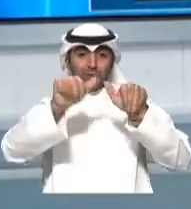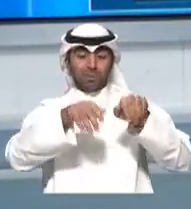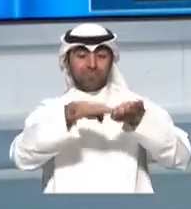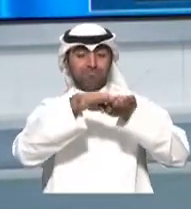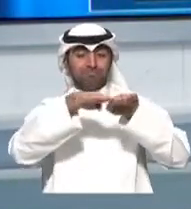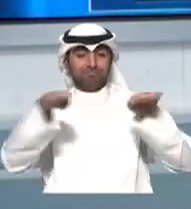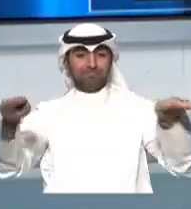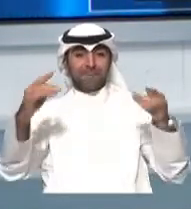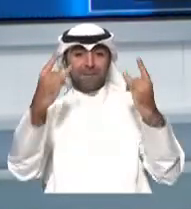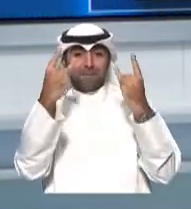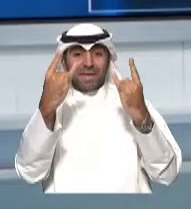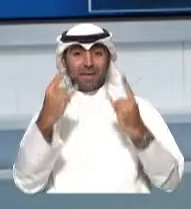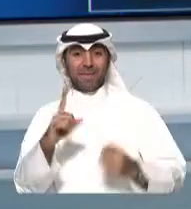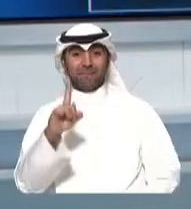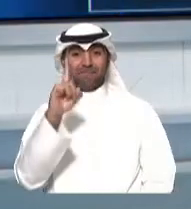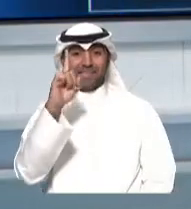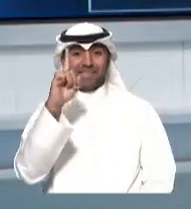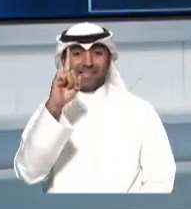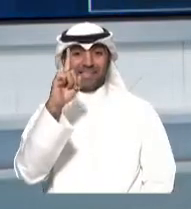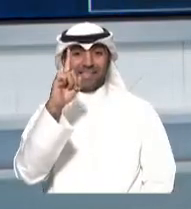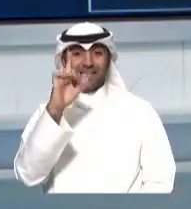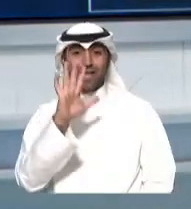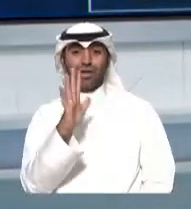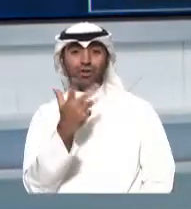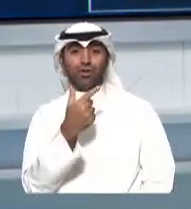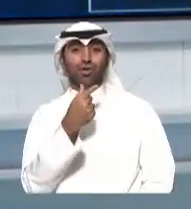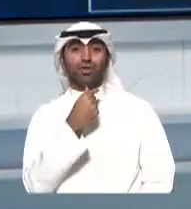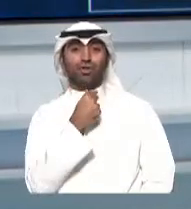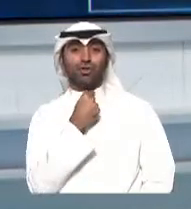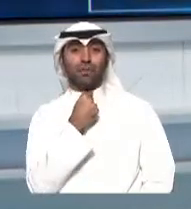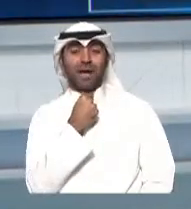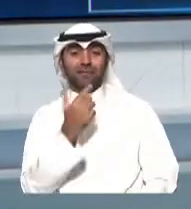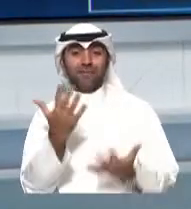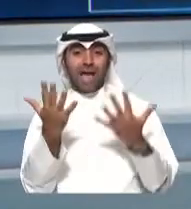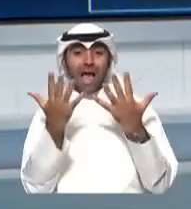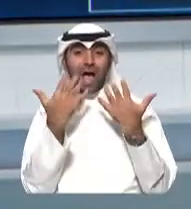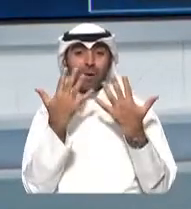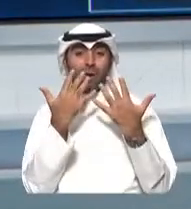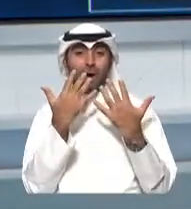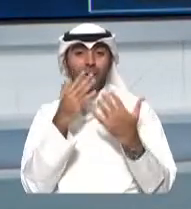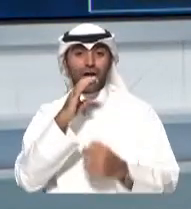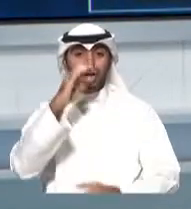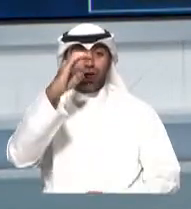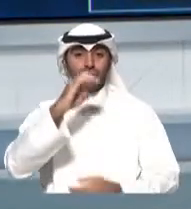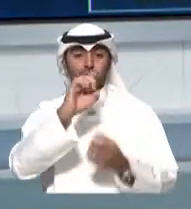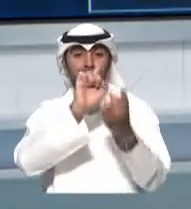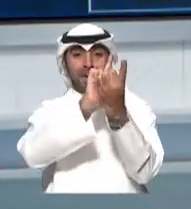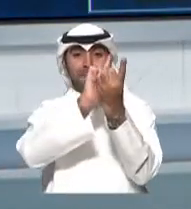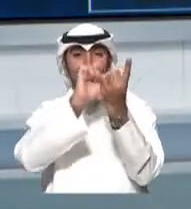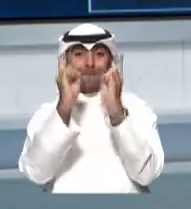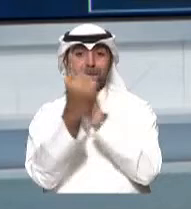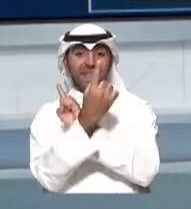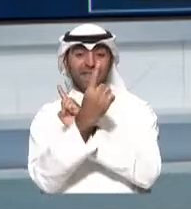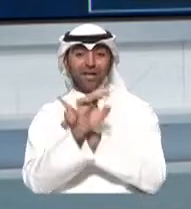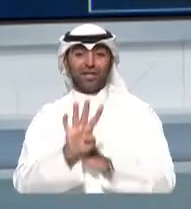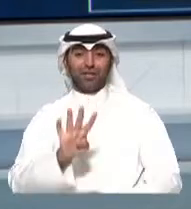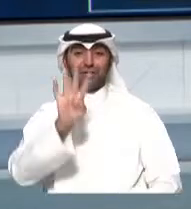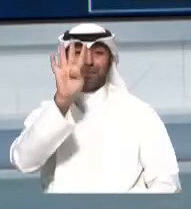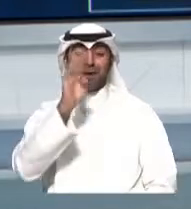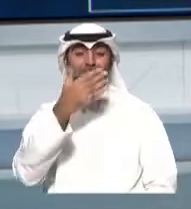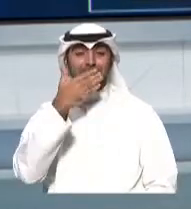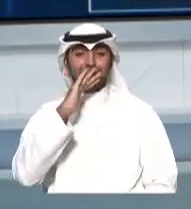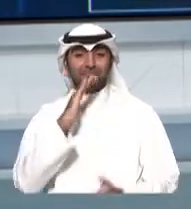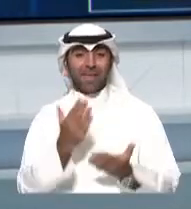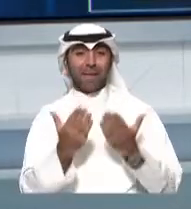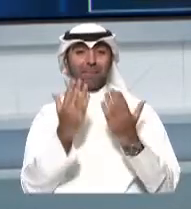يوم الجمعة، الإحساس بالرطوبة راح يقل، راح يكون محصور على المناطق الساحلية في يومي الأربعاء والخميس الخميس، لكن يوم الجمعة بإذن الله تتراجع نسب